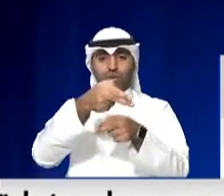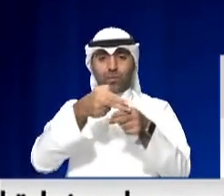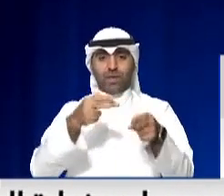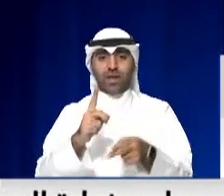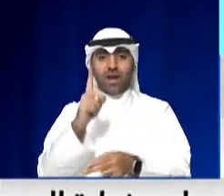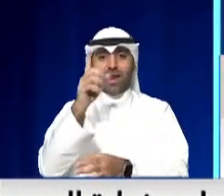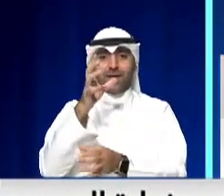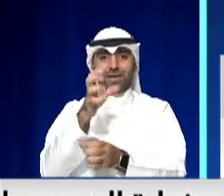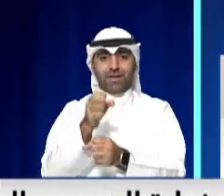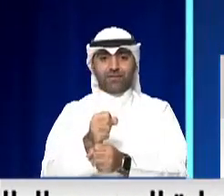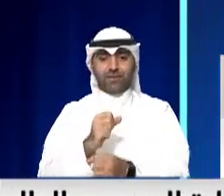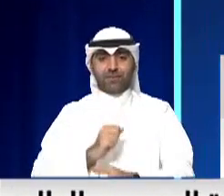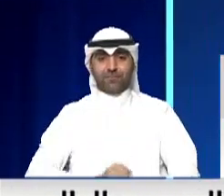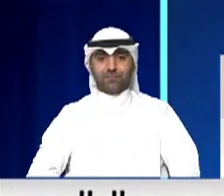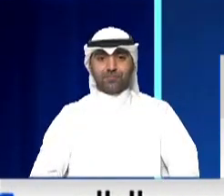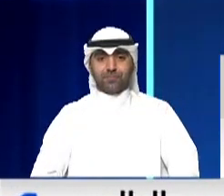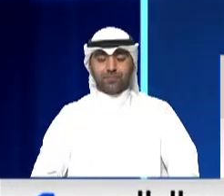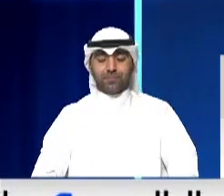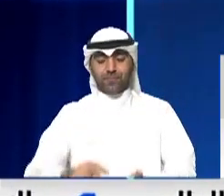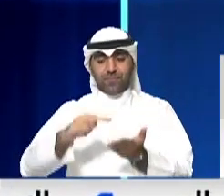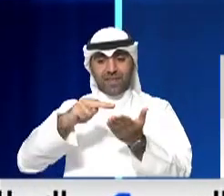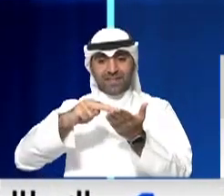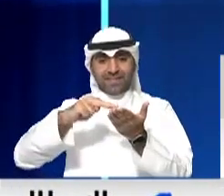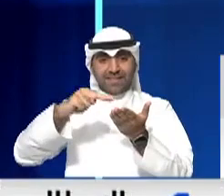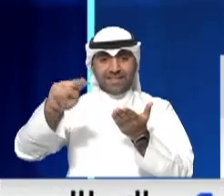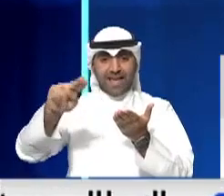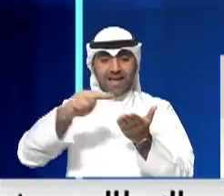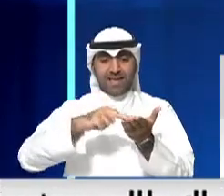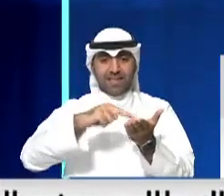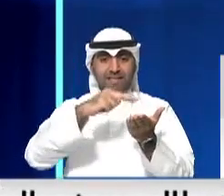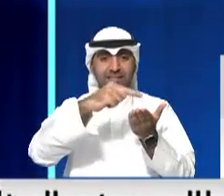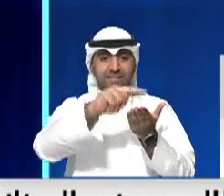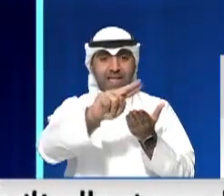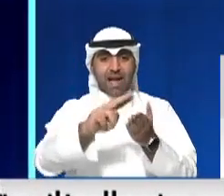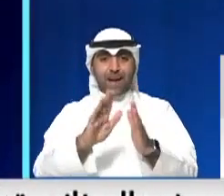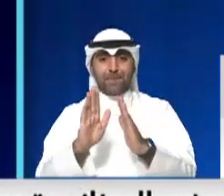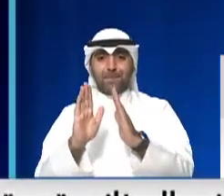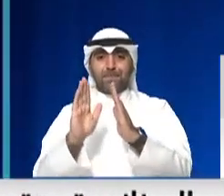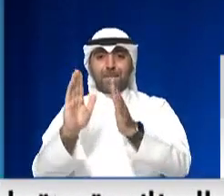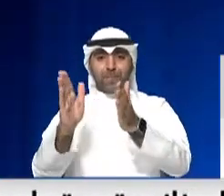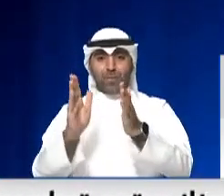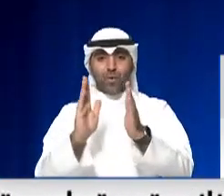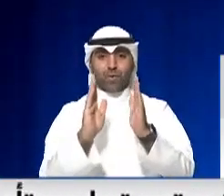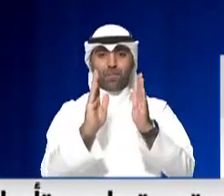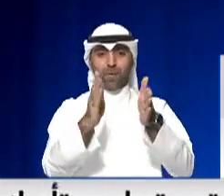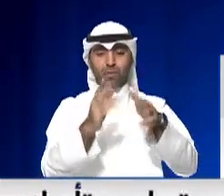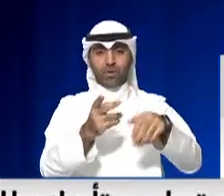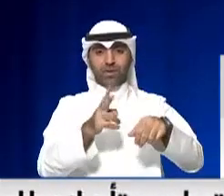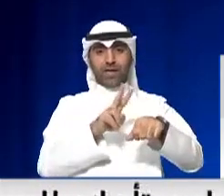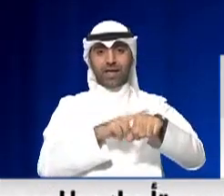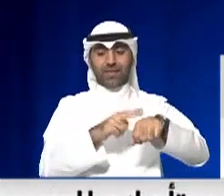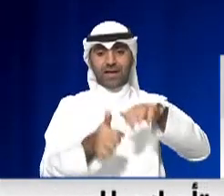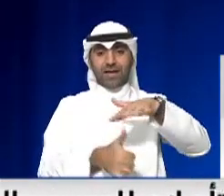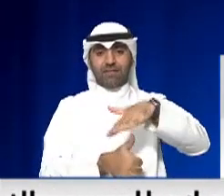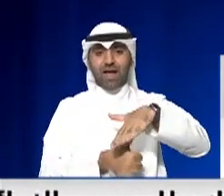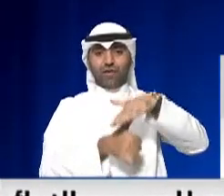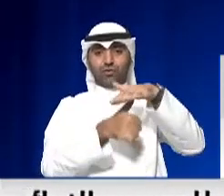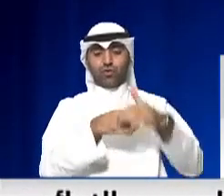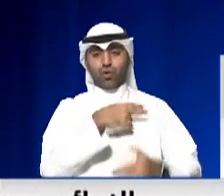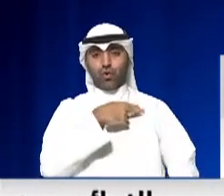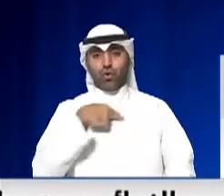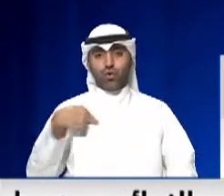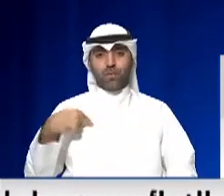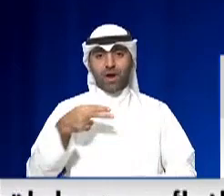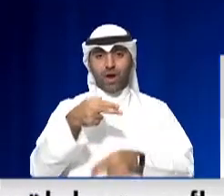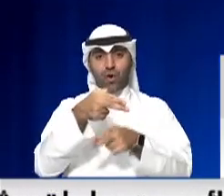المناسبة. كما يهنئ المواطنين والمقيمين بعيد الفطر السعيد سائلا الباري جل